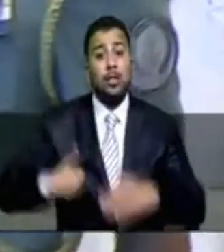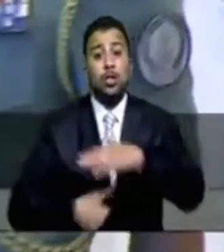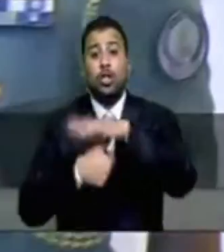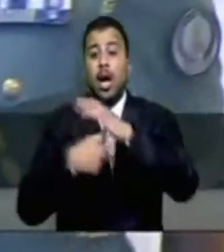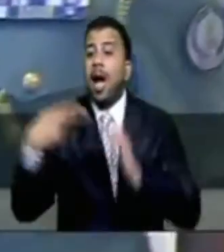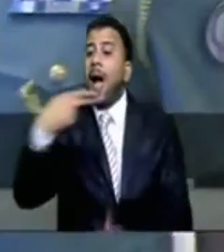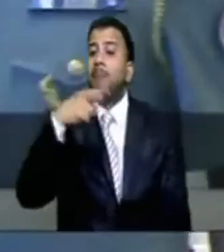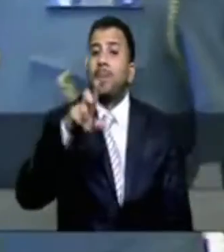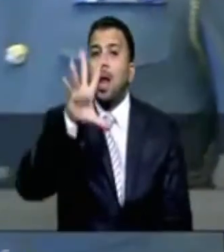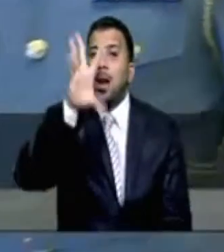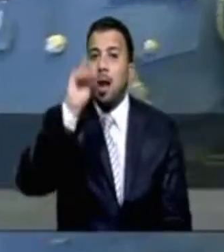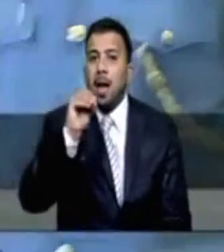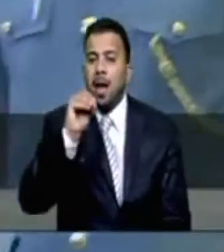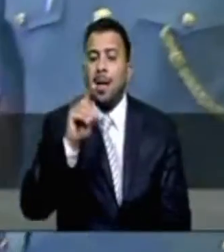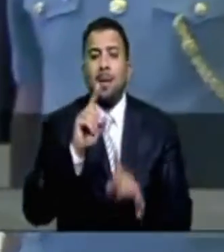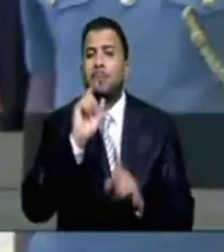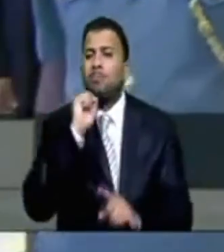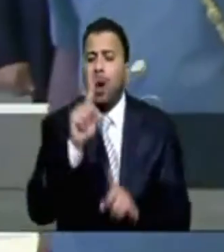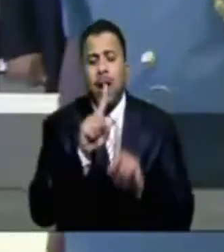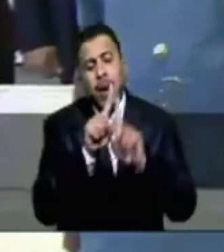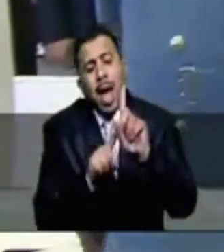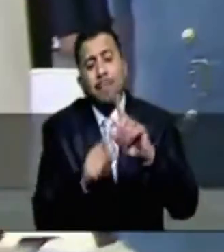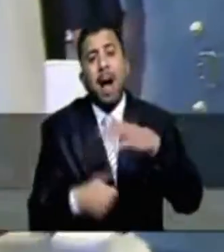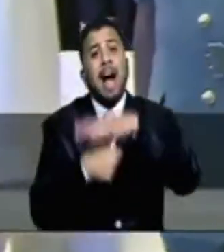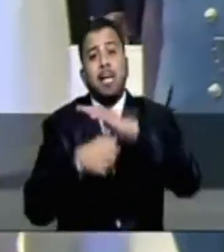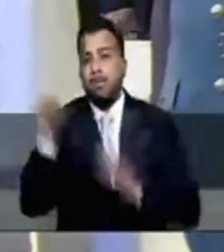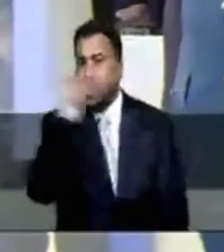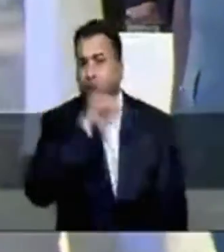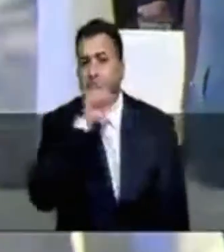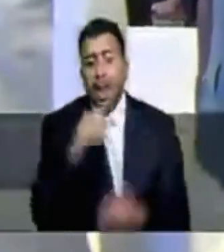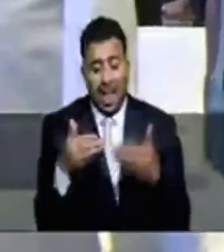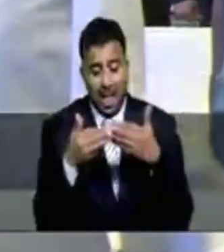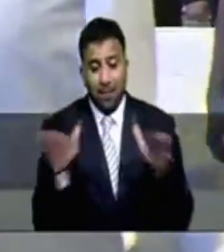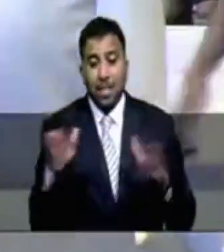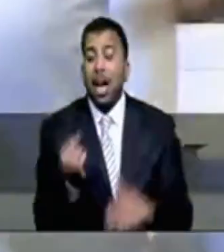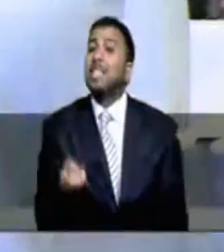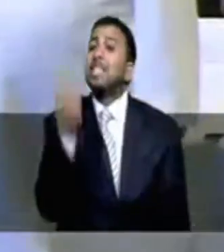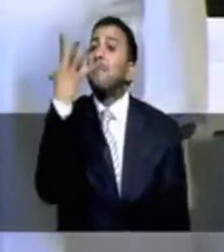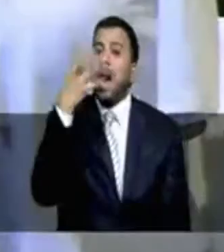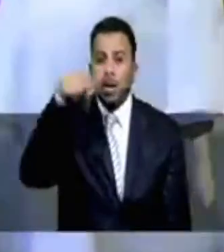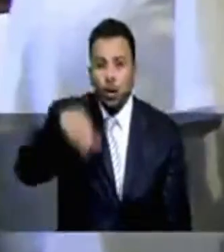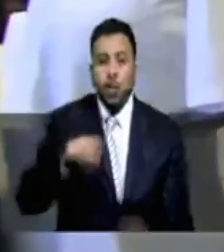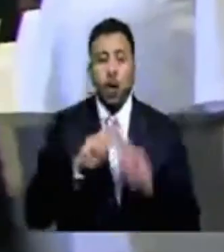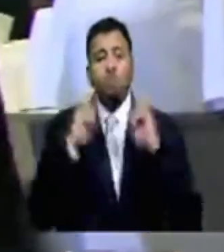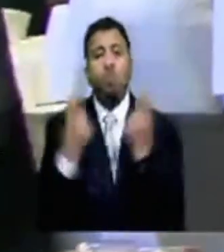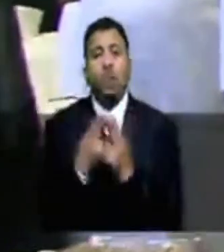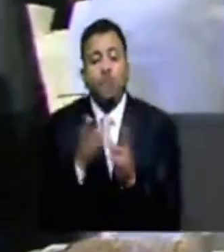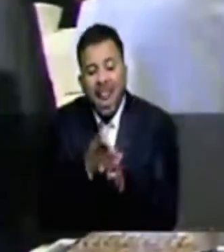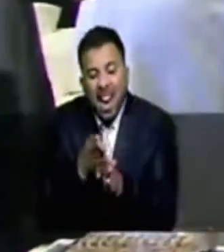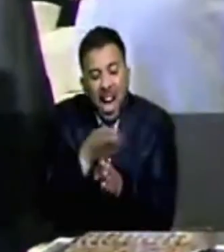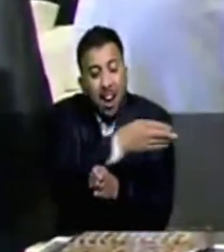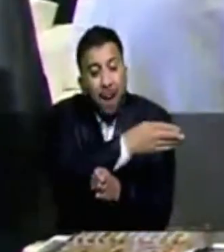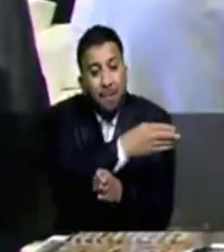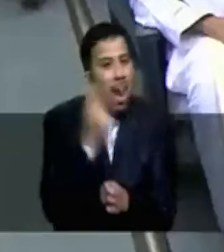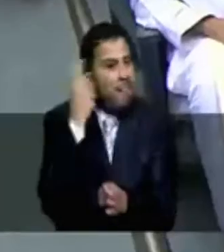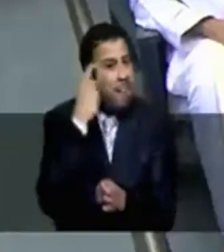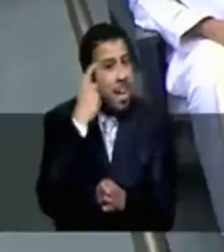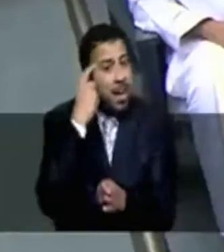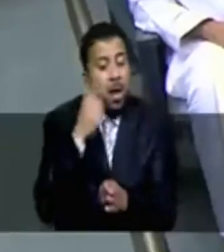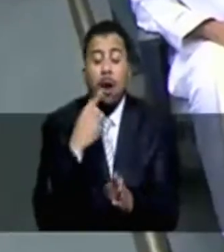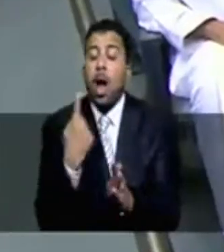عبد الله بن سالم القاسمي نائب حاكم الشارقة لدى افتتاحه صباح اليوم مؤتمر الانحراف الفكري بنسخته